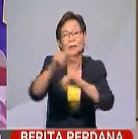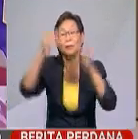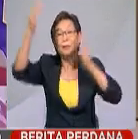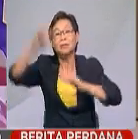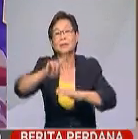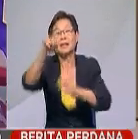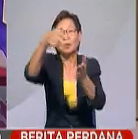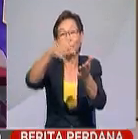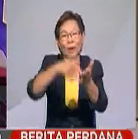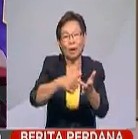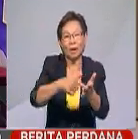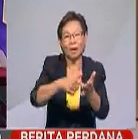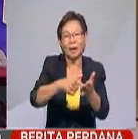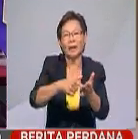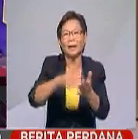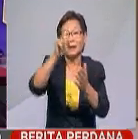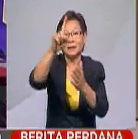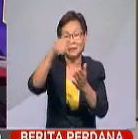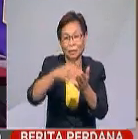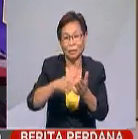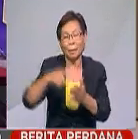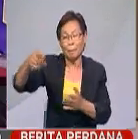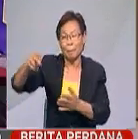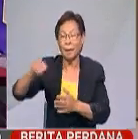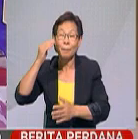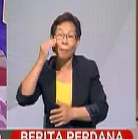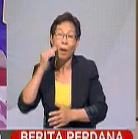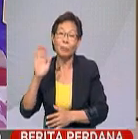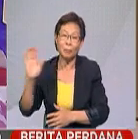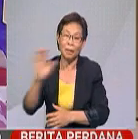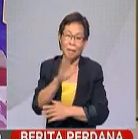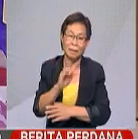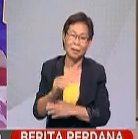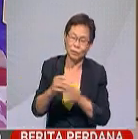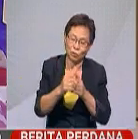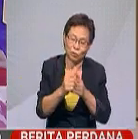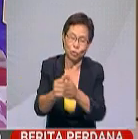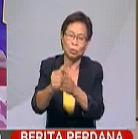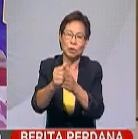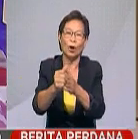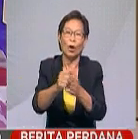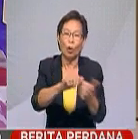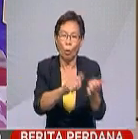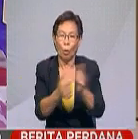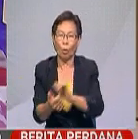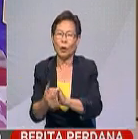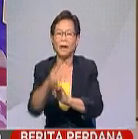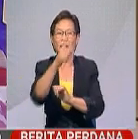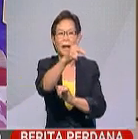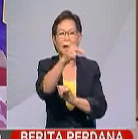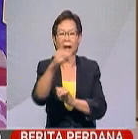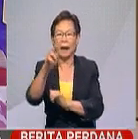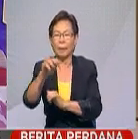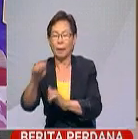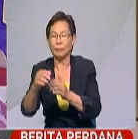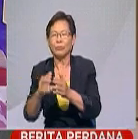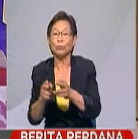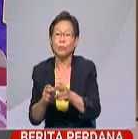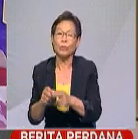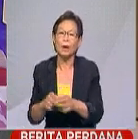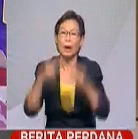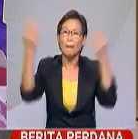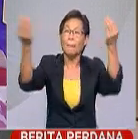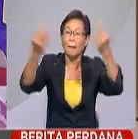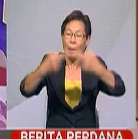merupakan satu lagi ilham oleh Yang Amat Berhormat Perdana Menteri Tun Dr. Mahdi bin Muhammad dan juga diterajui serta diusahakan oleh Kementerian Komunikasi dan Multimedia. Baik, untuk